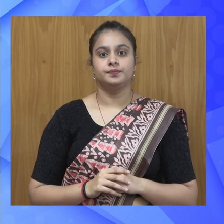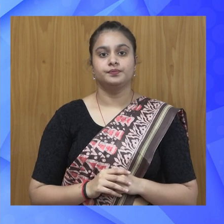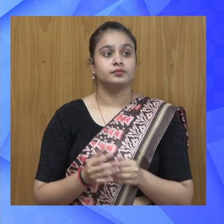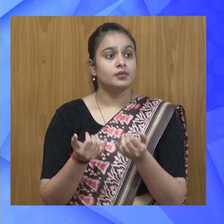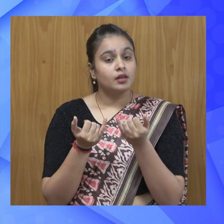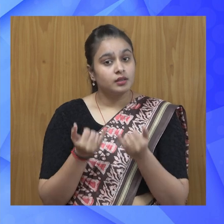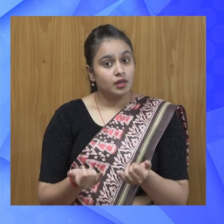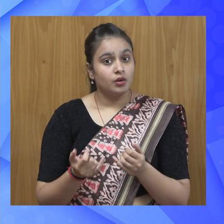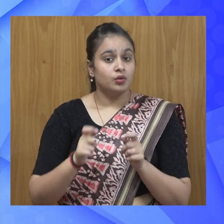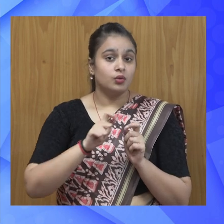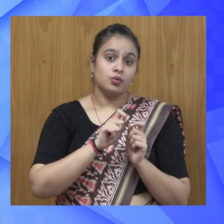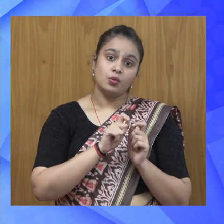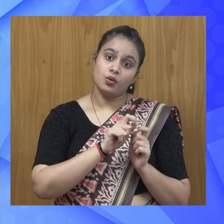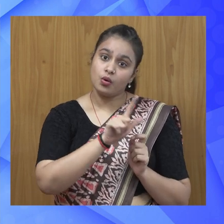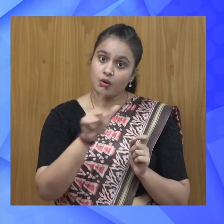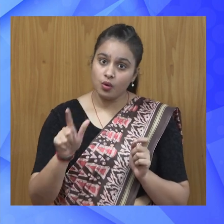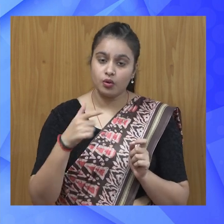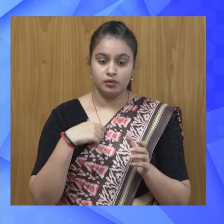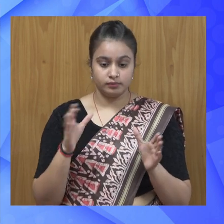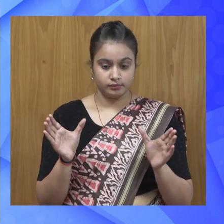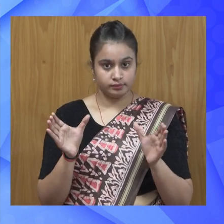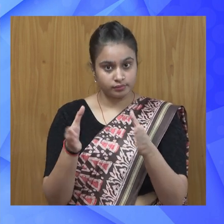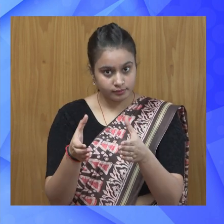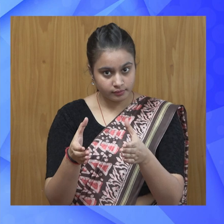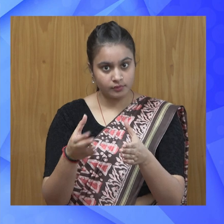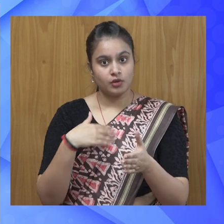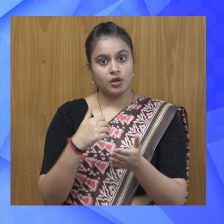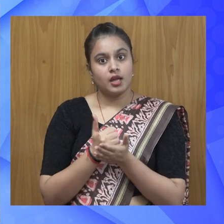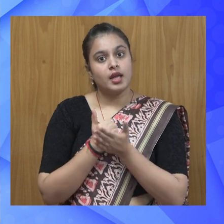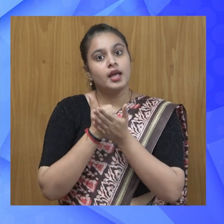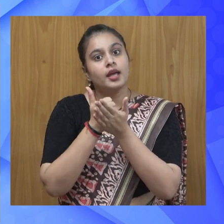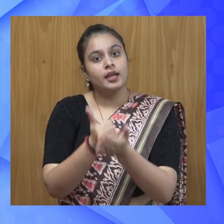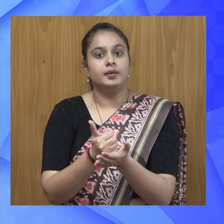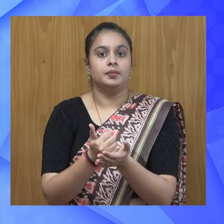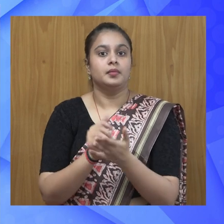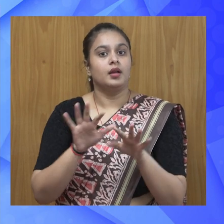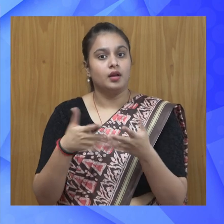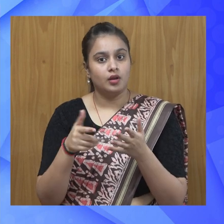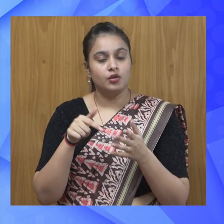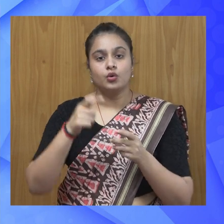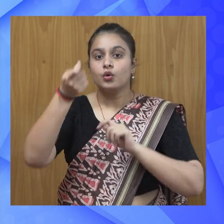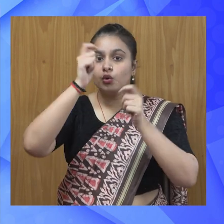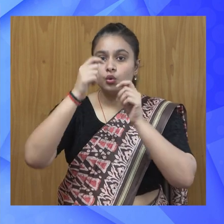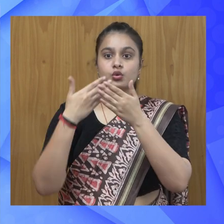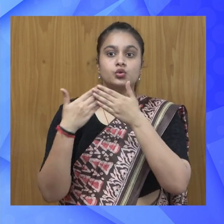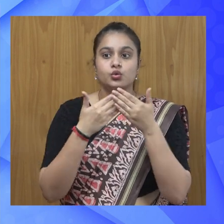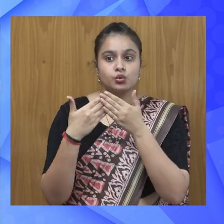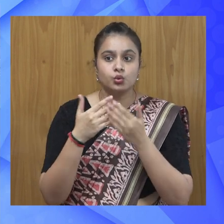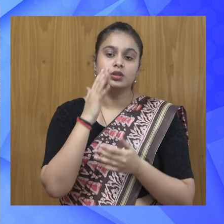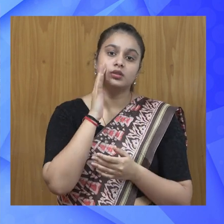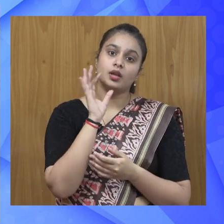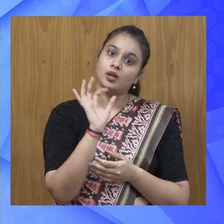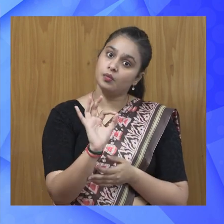नाउ हाउ ऑल ऑफ अस वी कैन कम टुगेदर एंड हेल्प सच काइंड ऑफ एक्सप्लॉइटेशन. नाउ द रोल ऑफ स्कूल्स बिकम